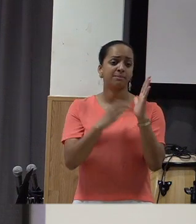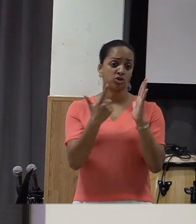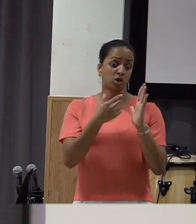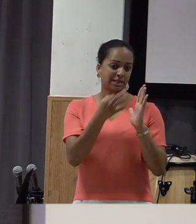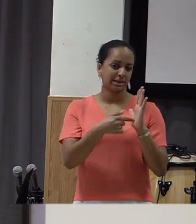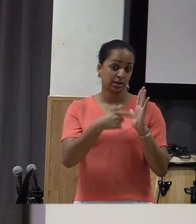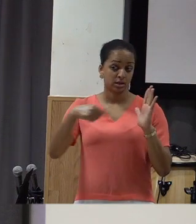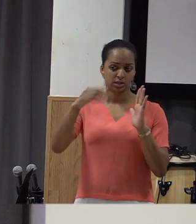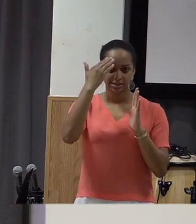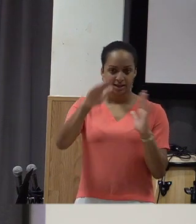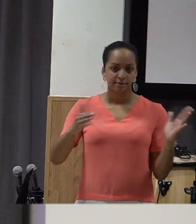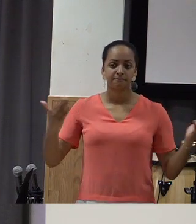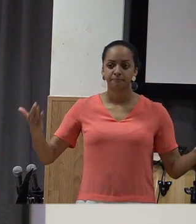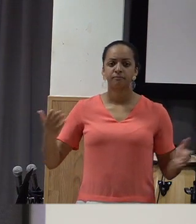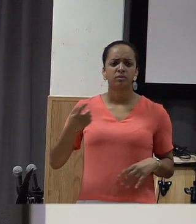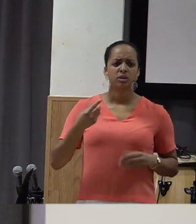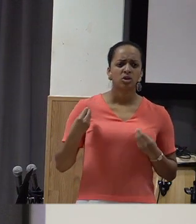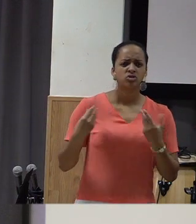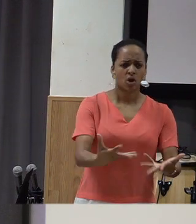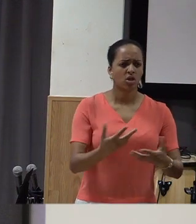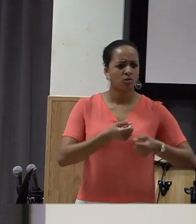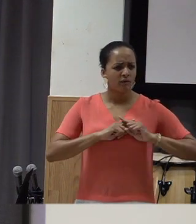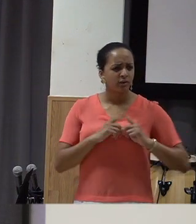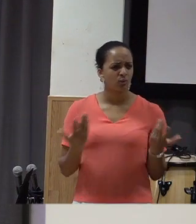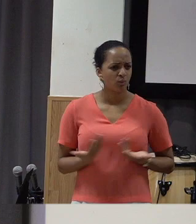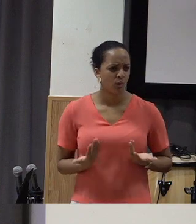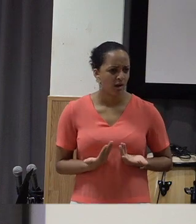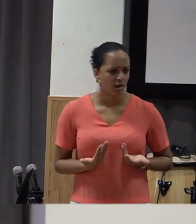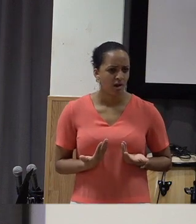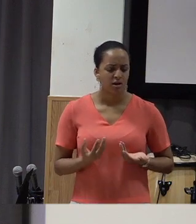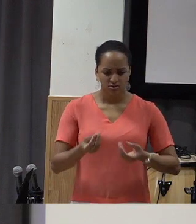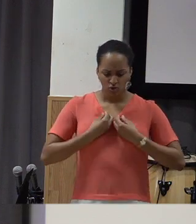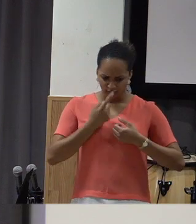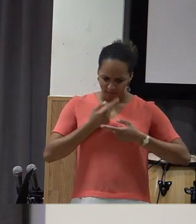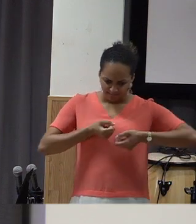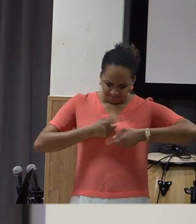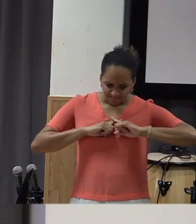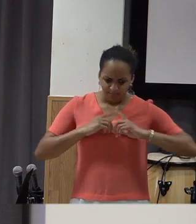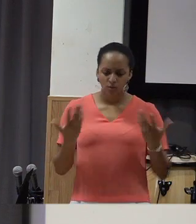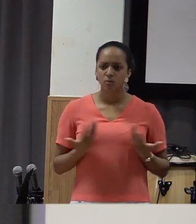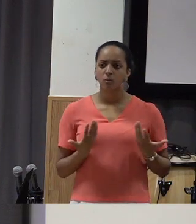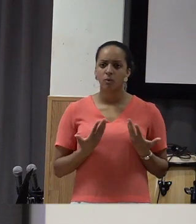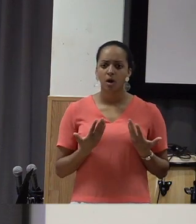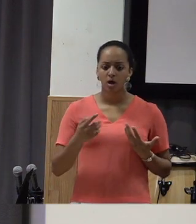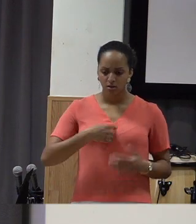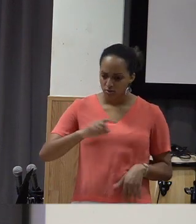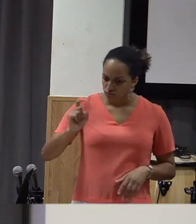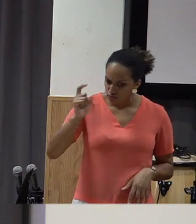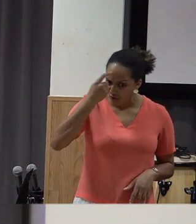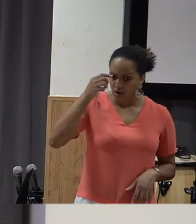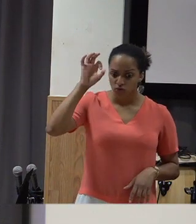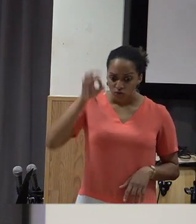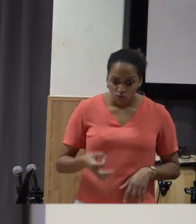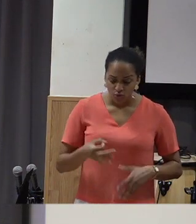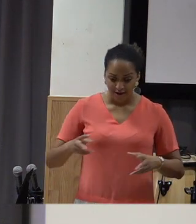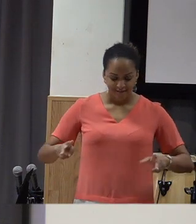Qu'est-ce qui te rend convaincu ? Qu'est-ce qui te donne de l'assurance ? Ce qui te rend convaincu, c'est que tu as conscience d'avoir le sang de